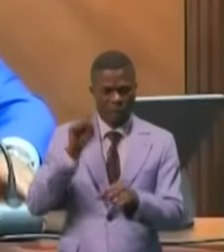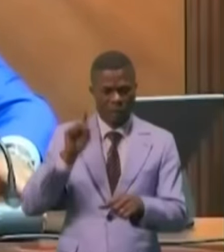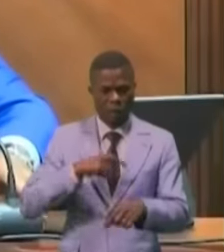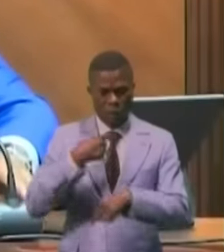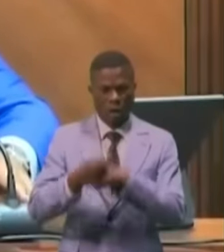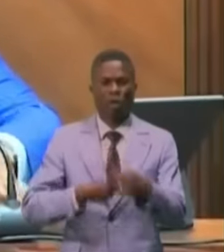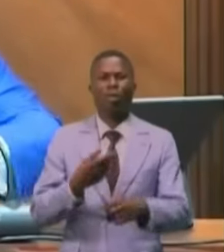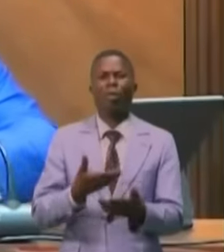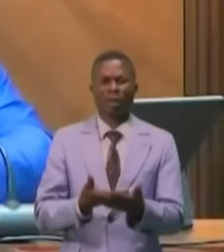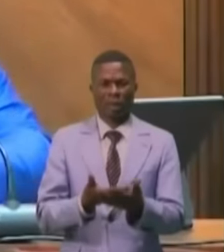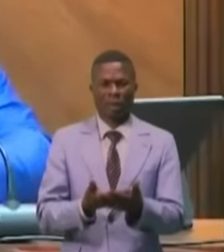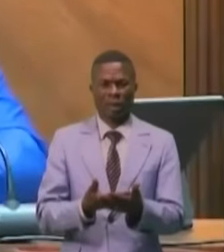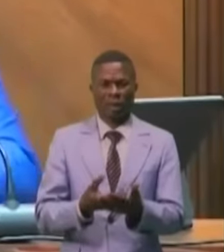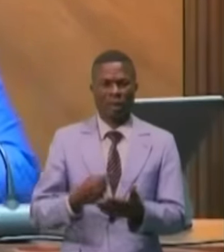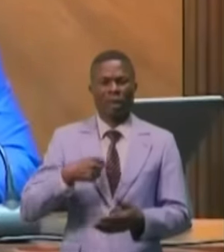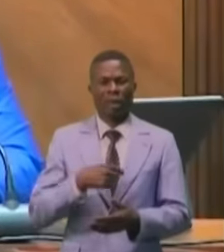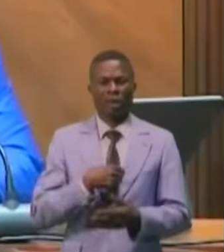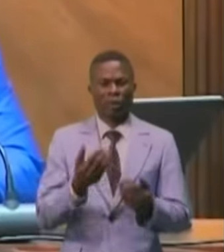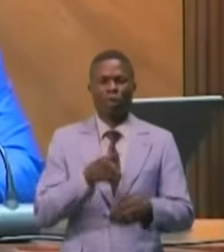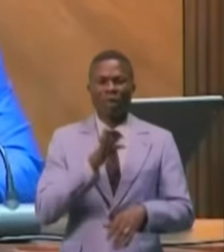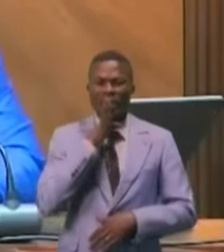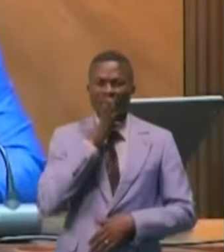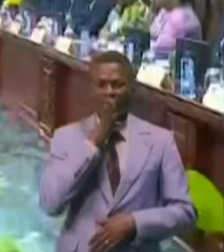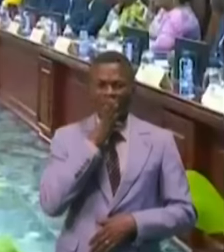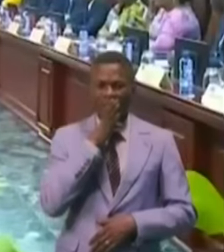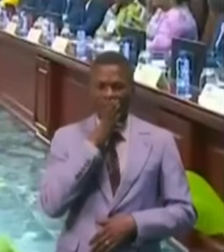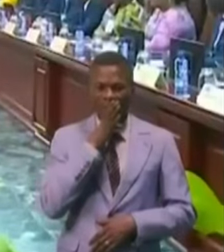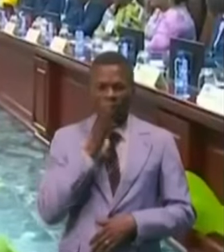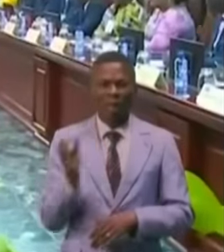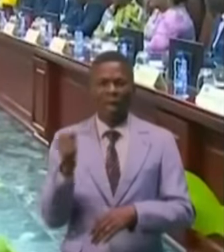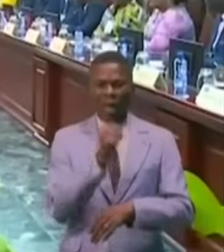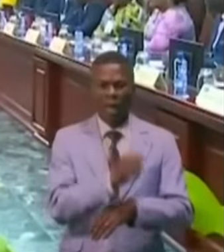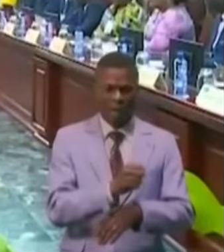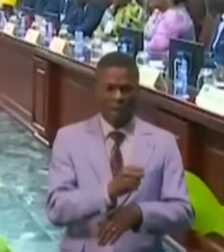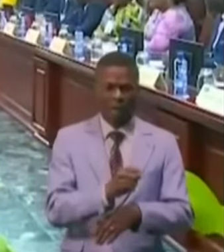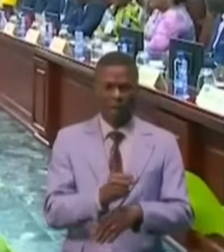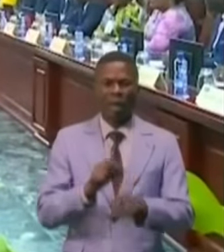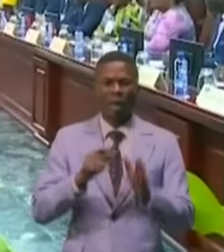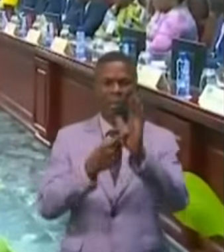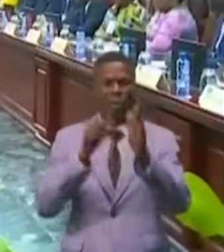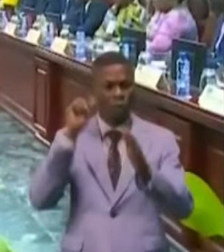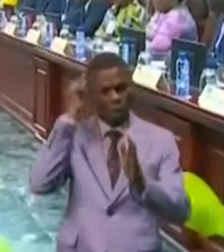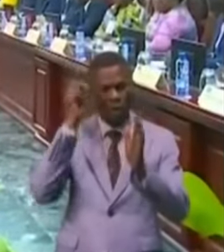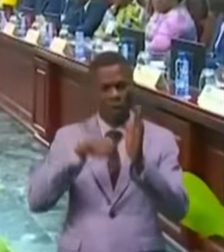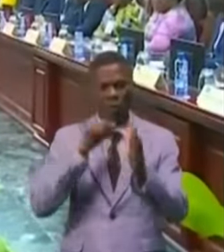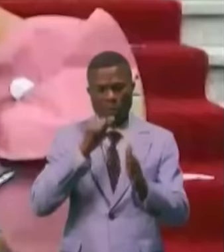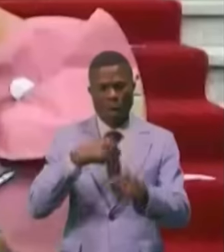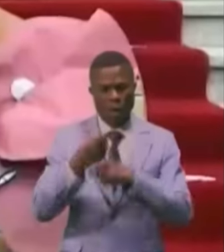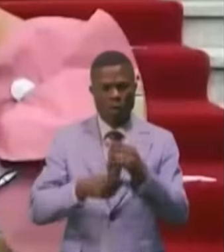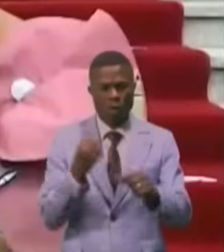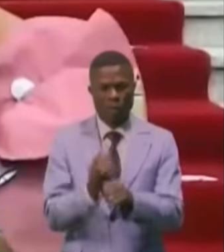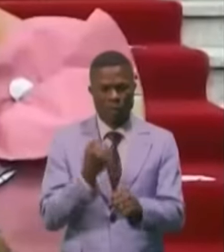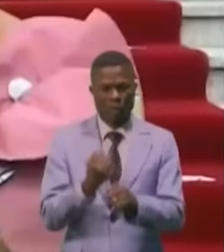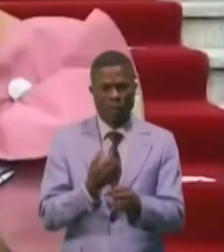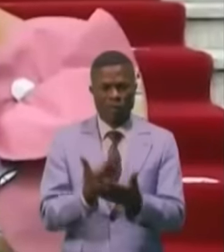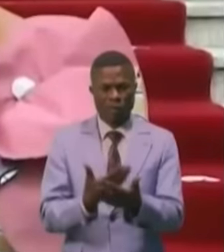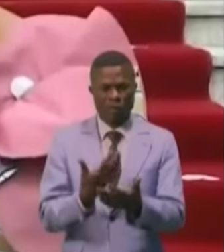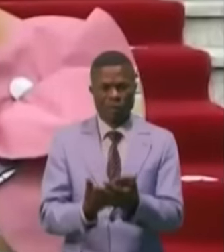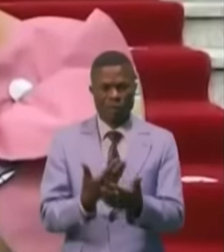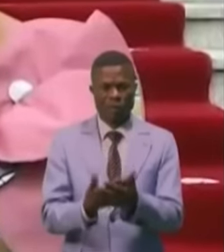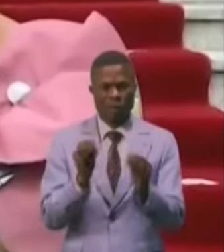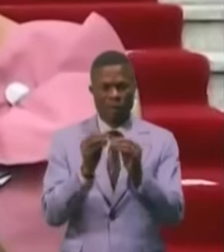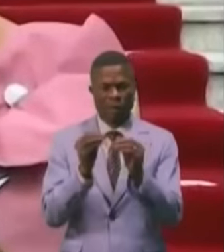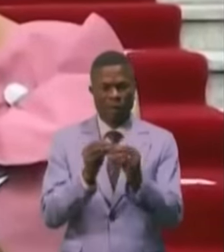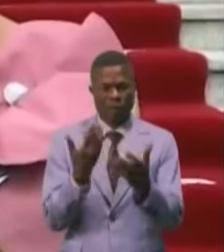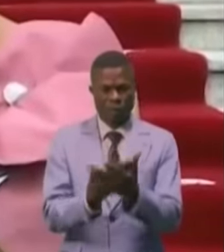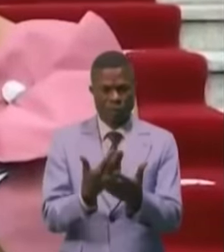Donc, on n'a pas voulu traîner après l'investiture du gouvernement. On a rapidement eu affaire à cette première réunion